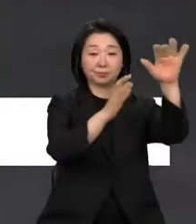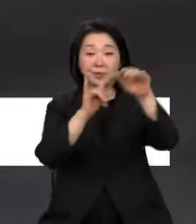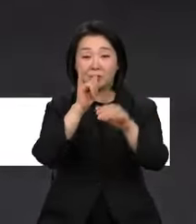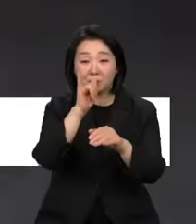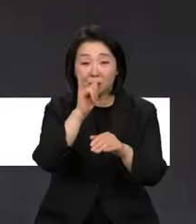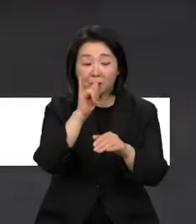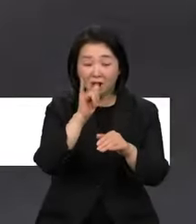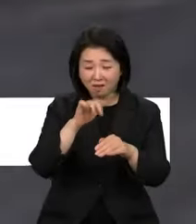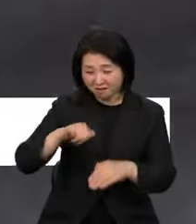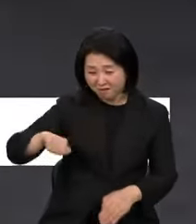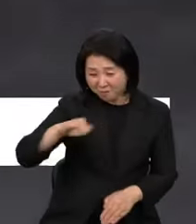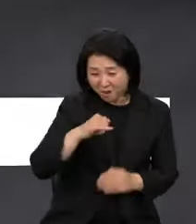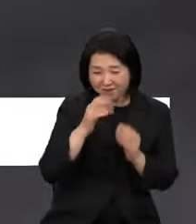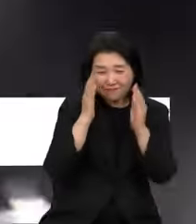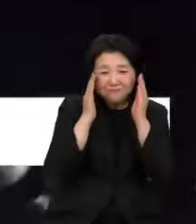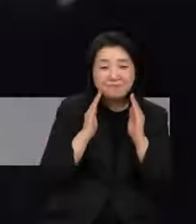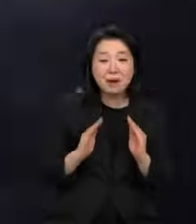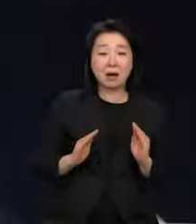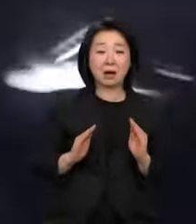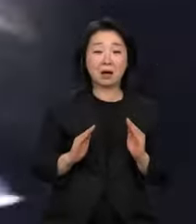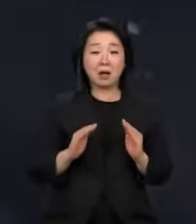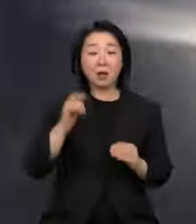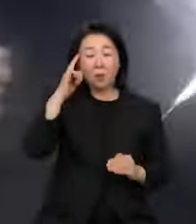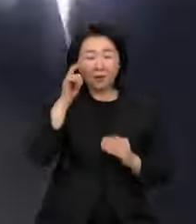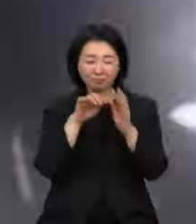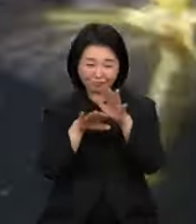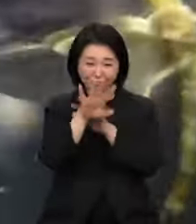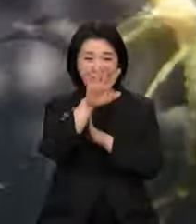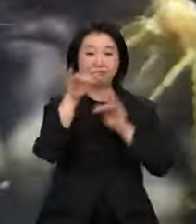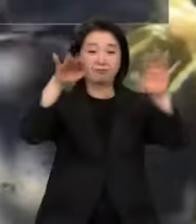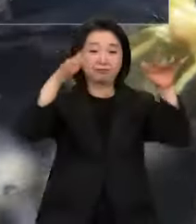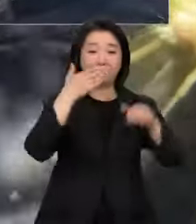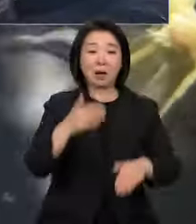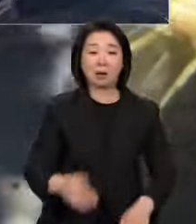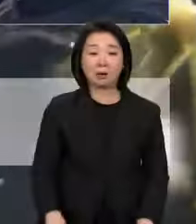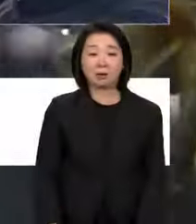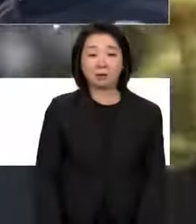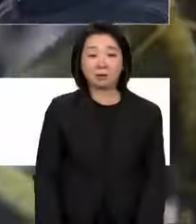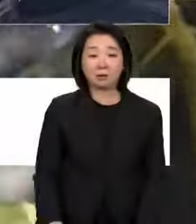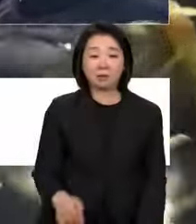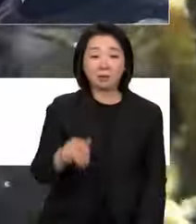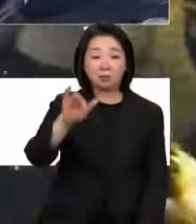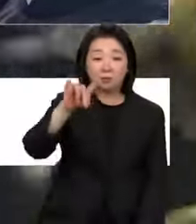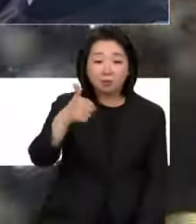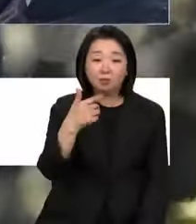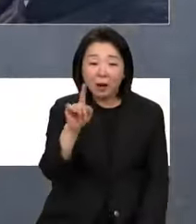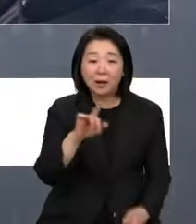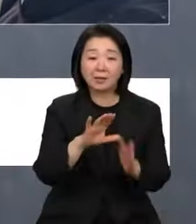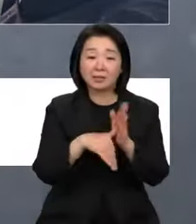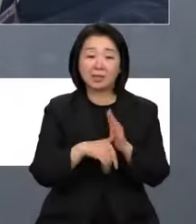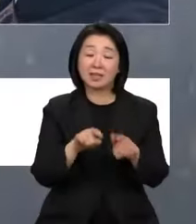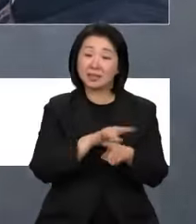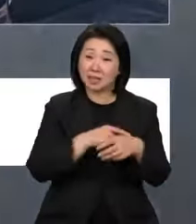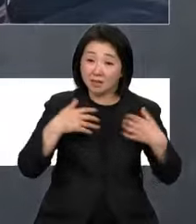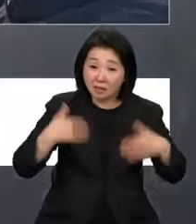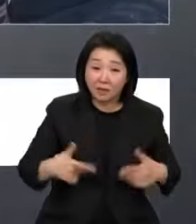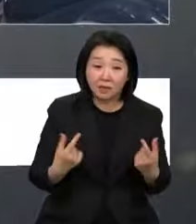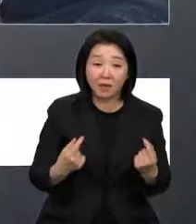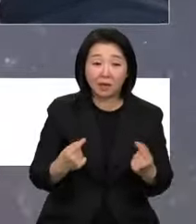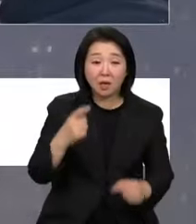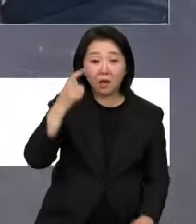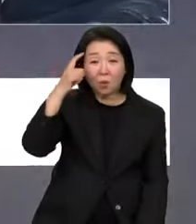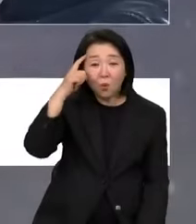유충에서 탈피하는 이른바 우화를 하는 겁니다 우화를 할 때 가장 취약할 수가 있거든요 근데 얘네들은